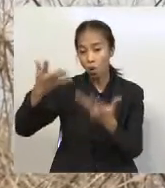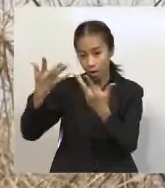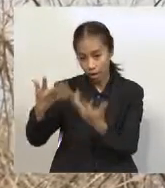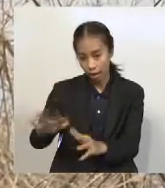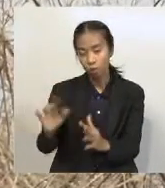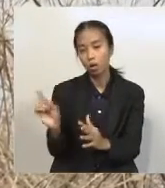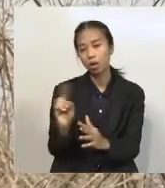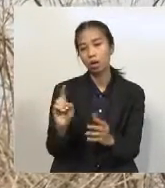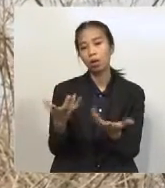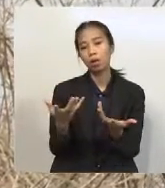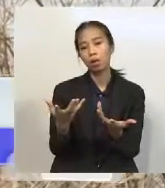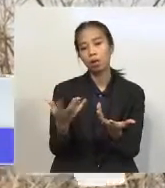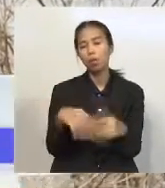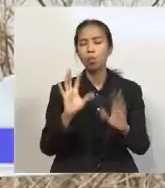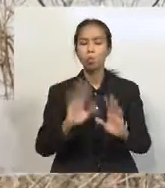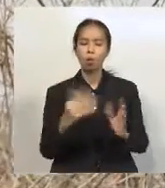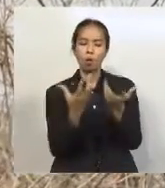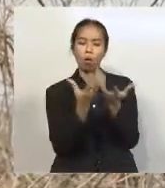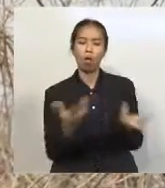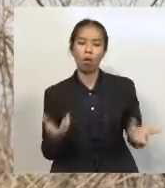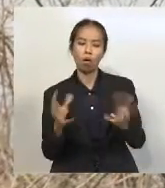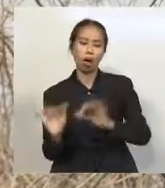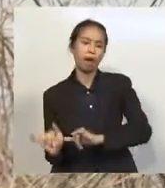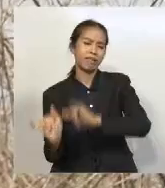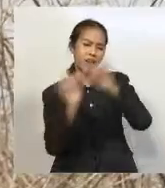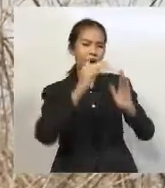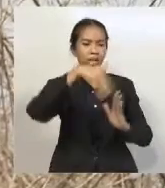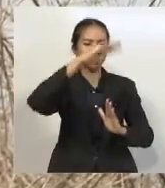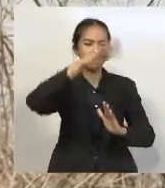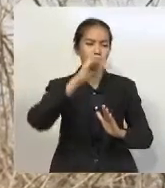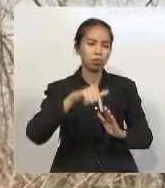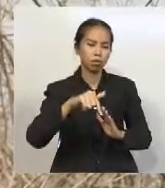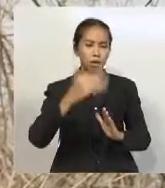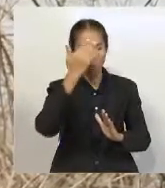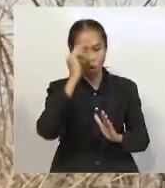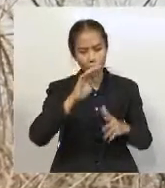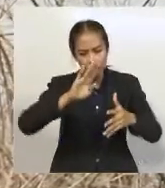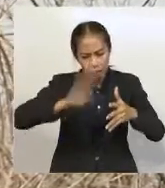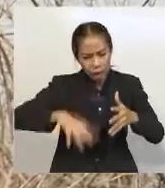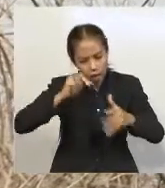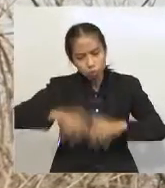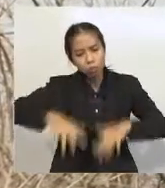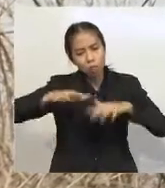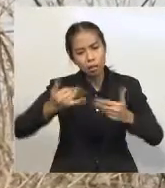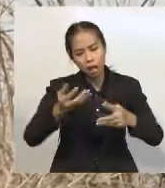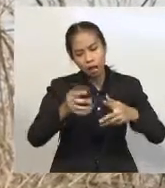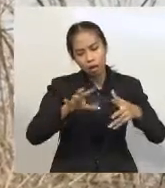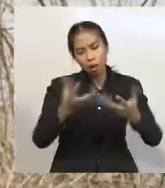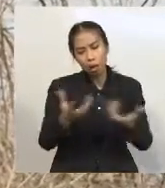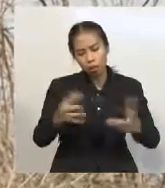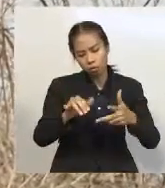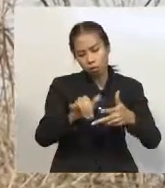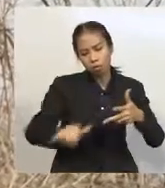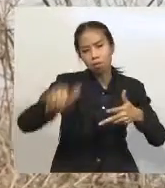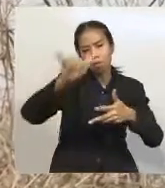ให้ยกสิ่งของเก็บข้าวของที่สำคัญเนี่ยไว้ในที่สูงแล้วก็เฝ้าติดต